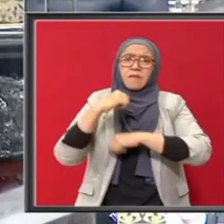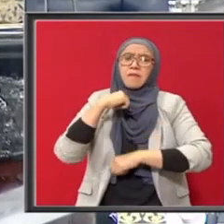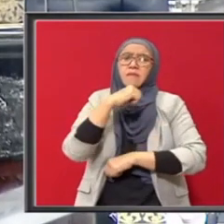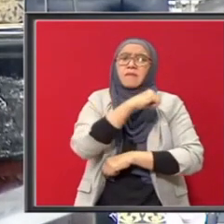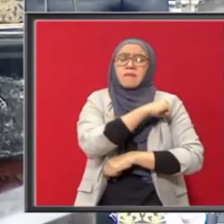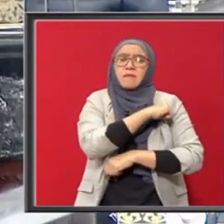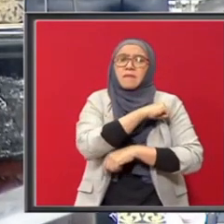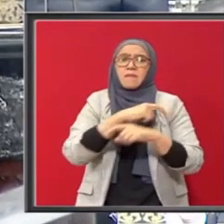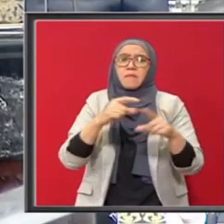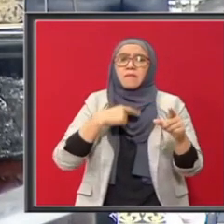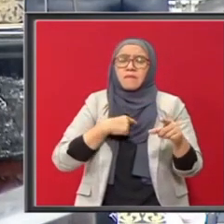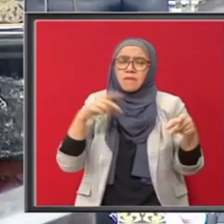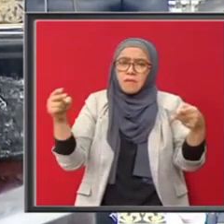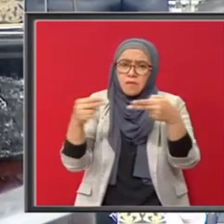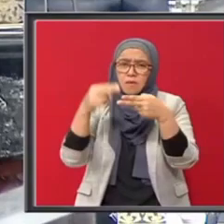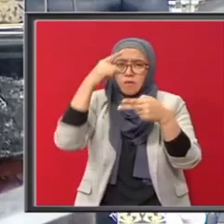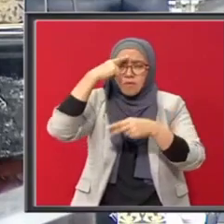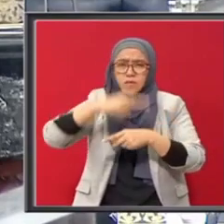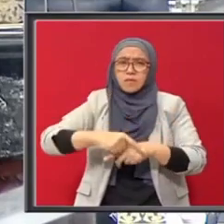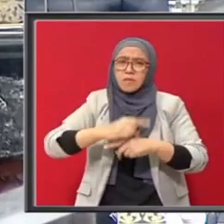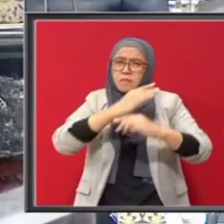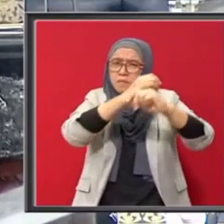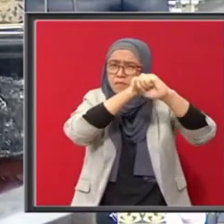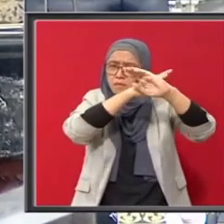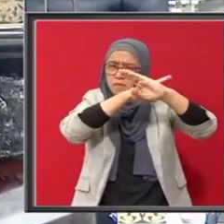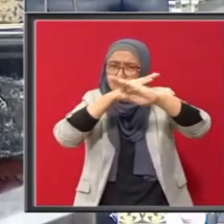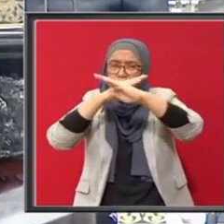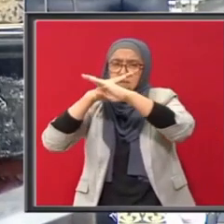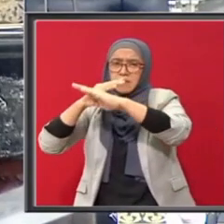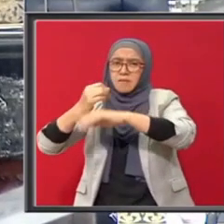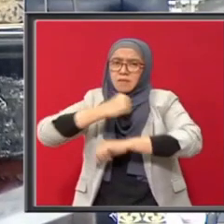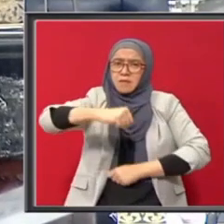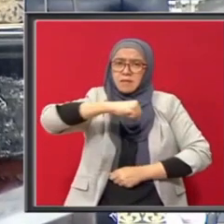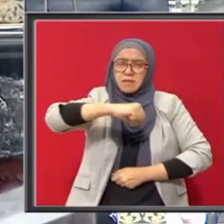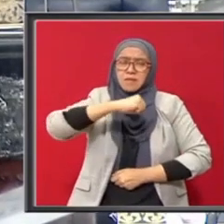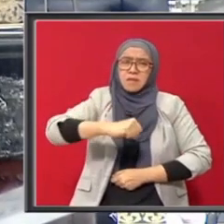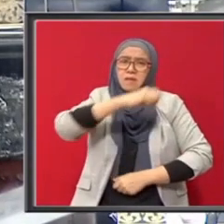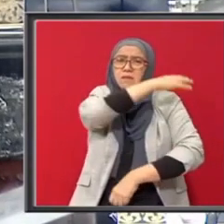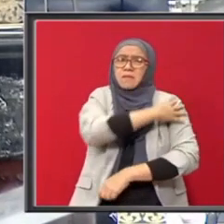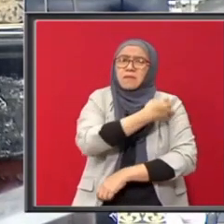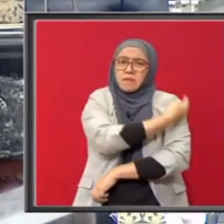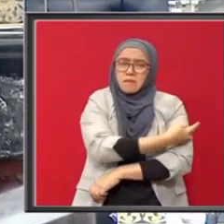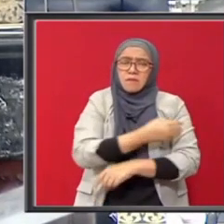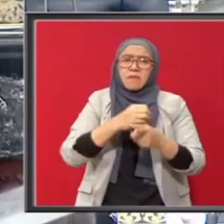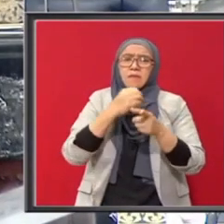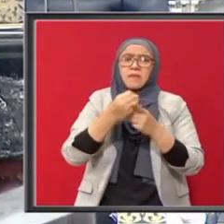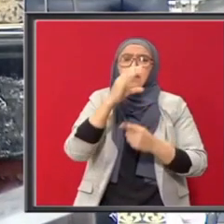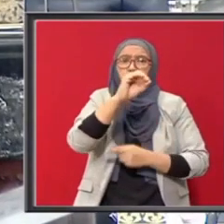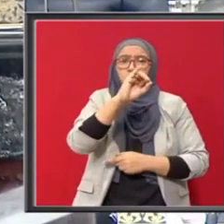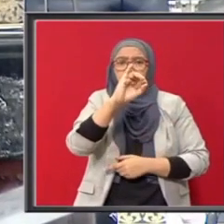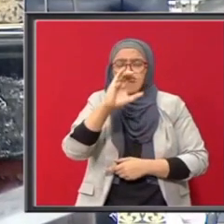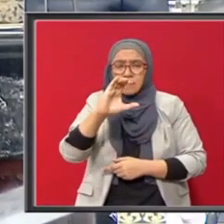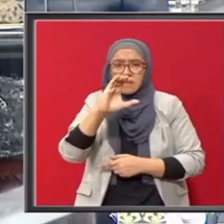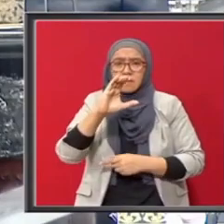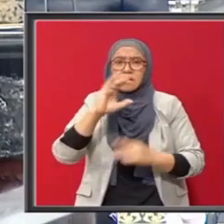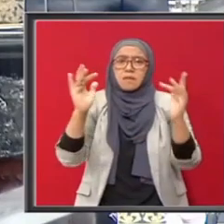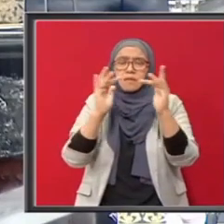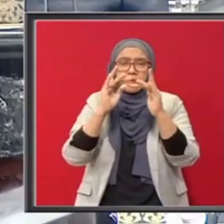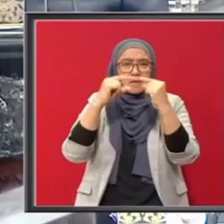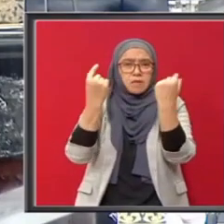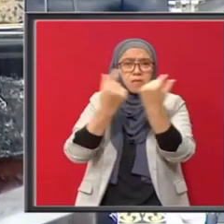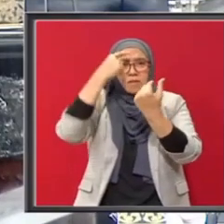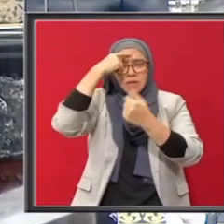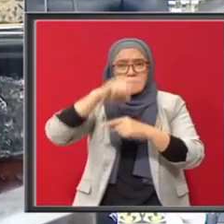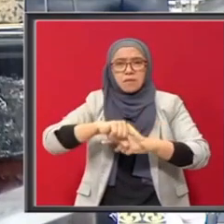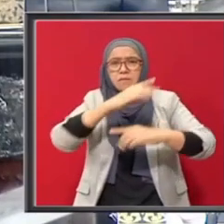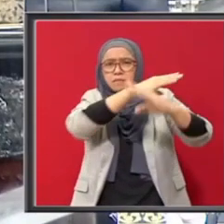Perhubungan dalam mempertahankan perjuangan Palestina dan al-qusyairi ataupun dengan izin usai counted group on defending the